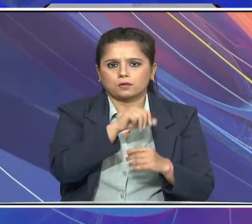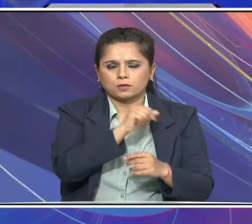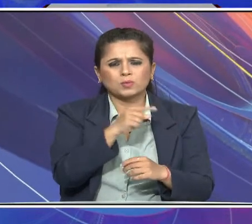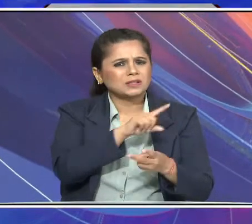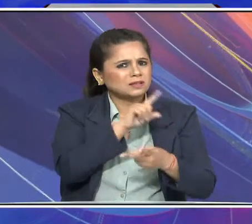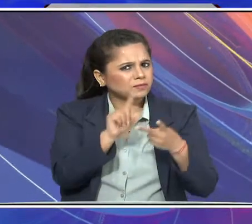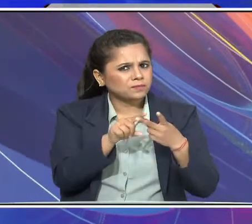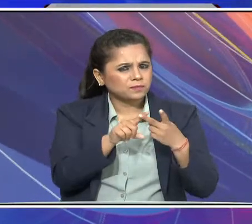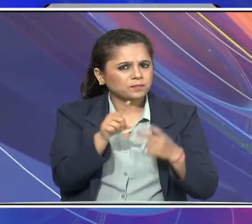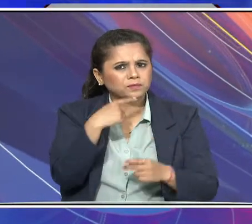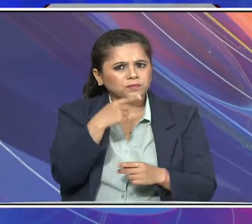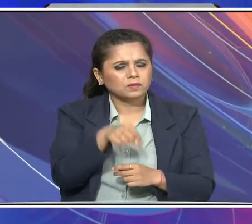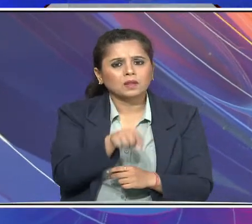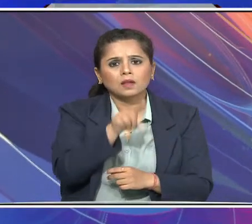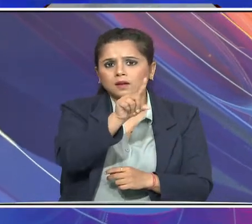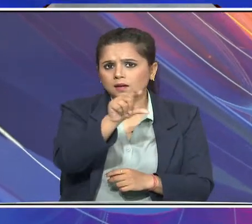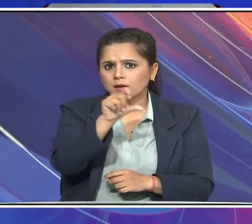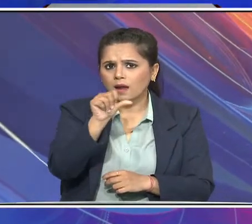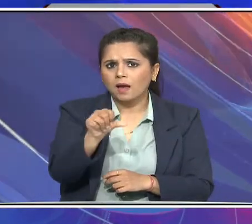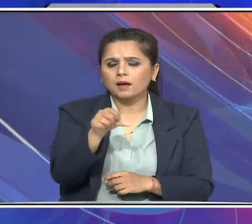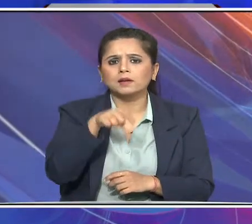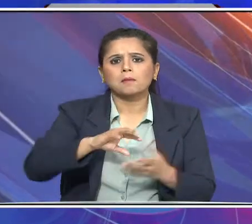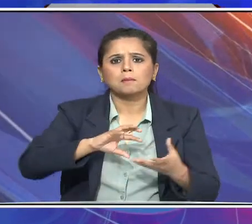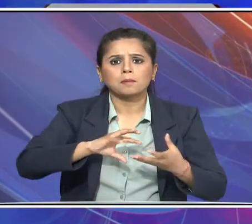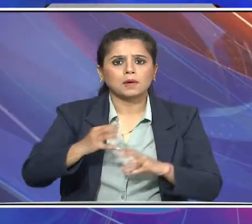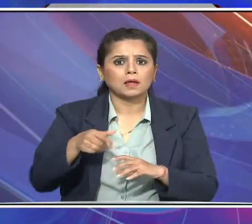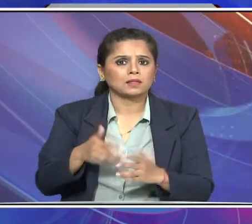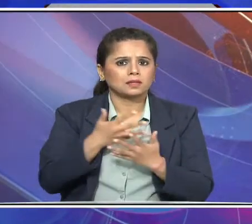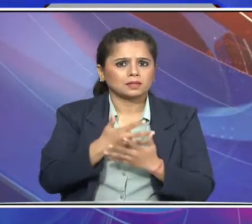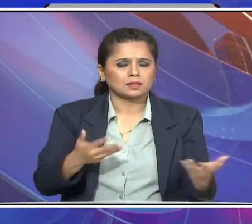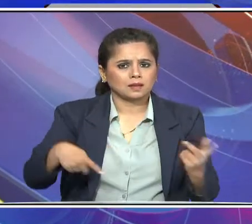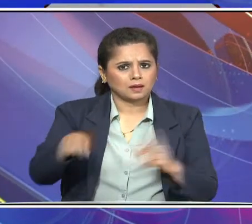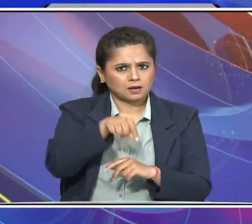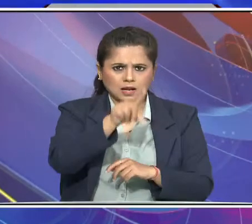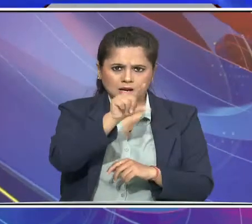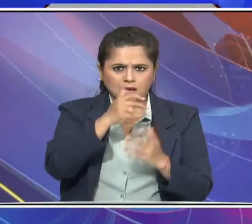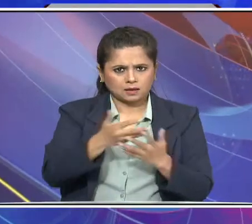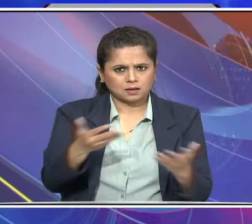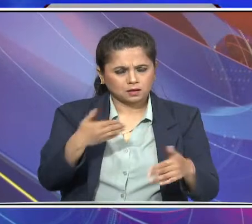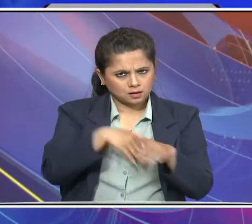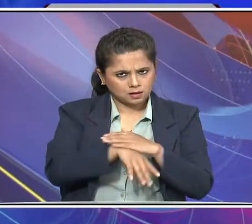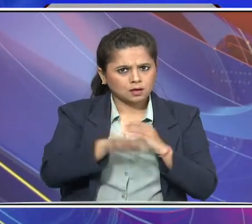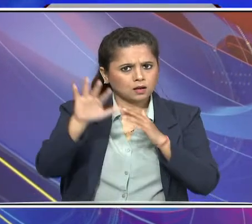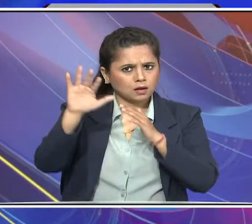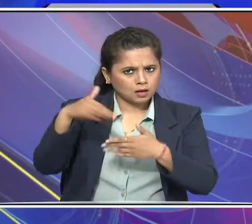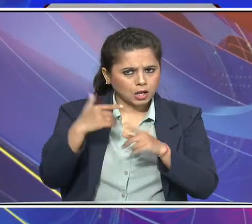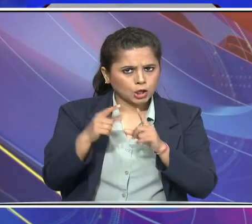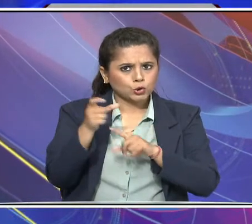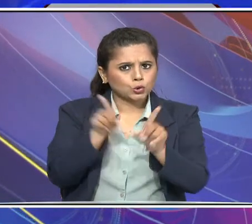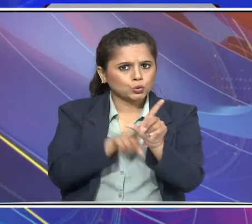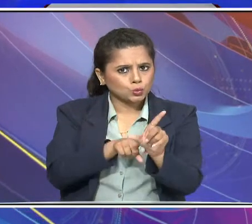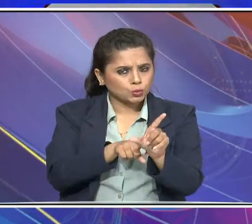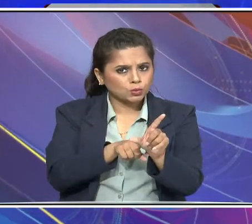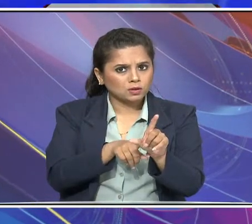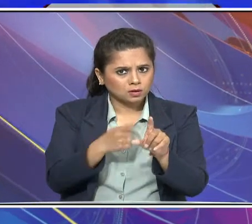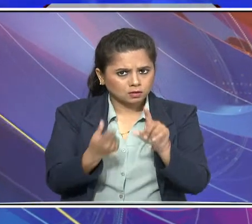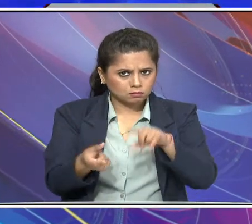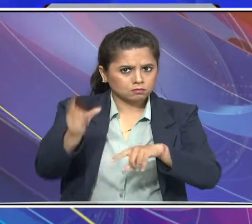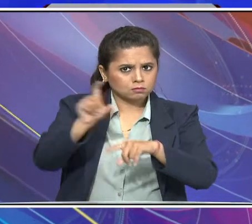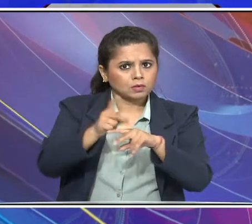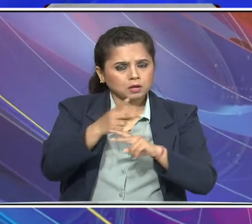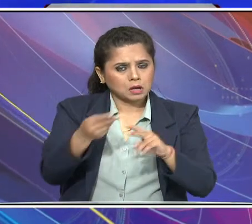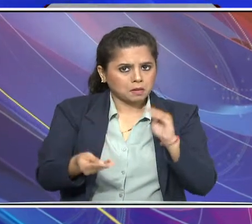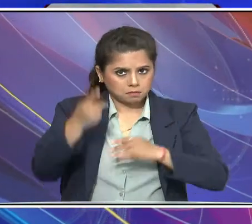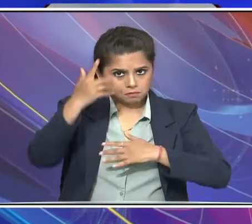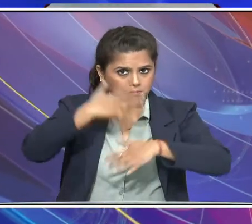जी 19 मैन्युफैक्चरिंग जी डिवाइसेज की हो रही है तो उसमें क्या इंपोर्ट ड्यूटी को बढ़ाने का कोई